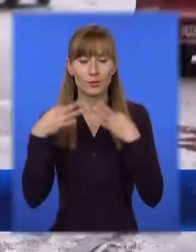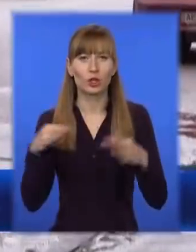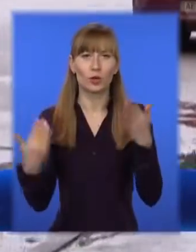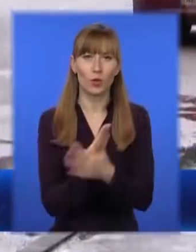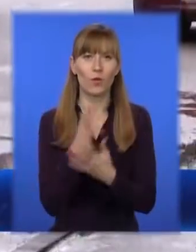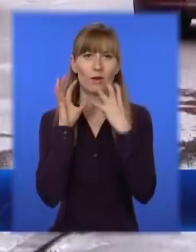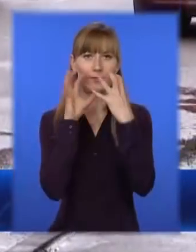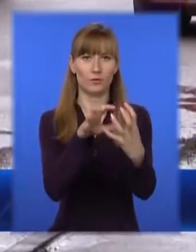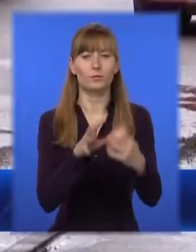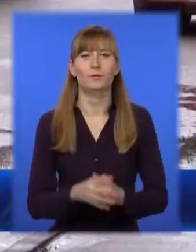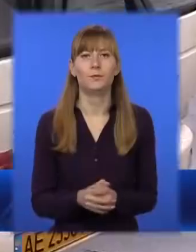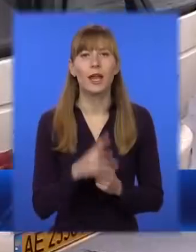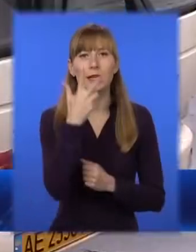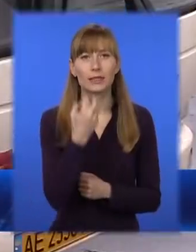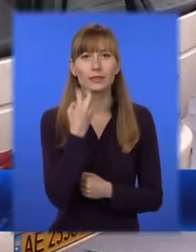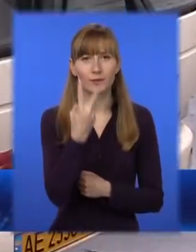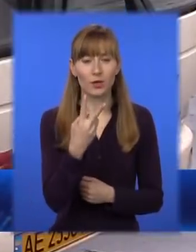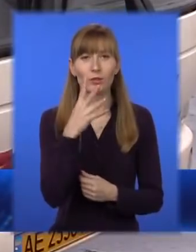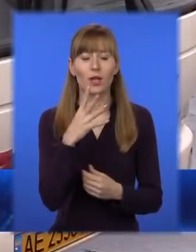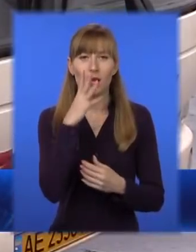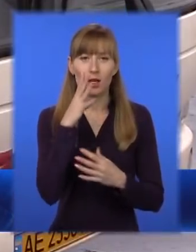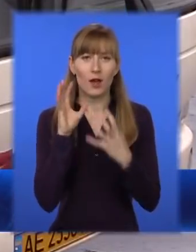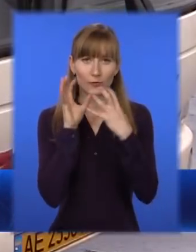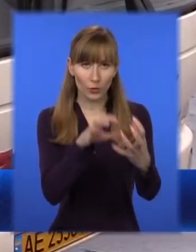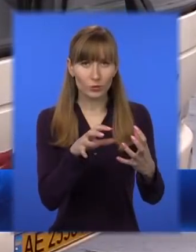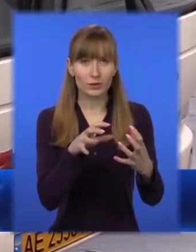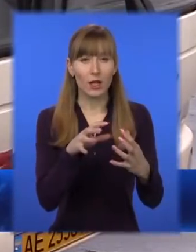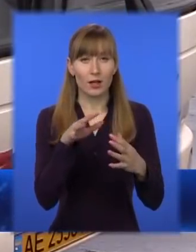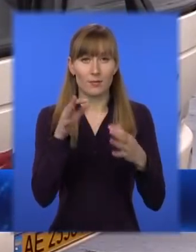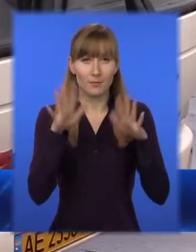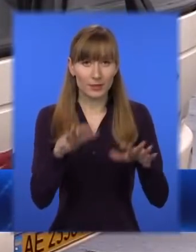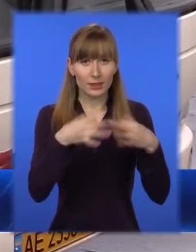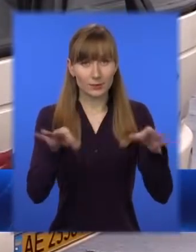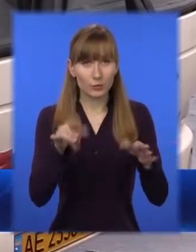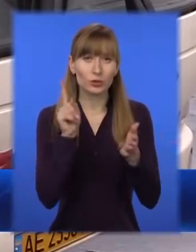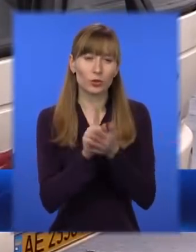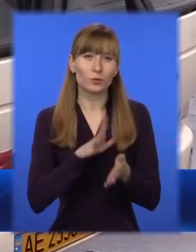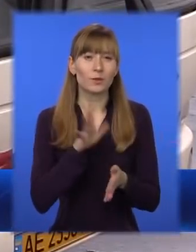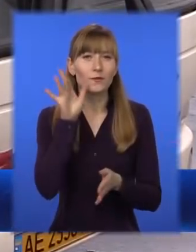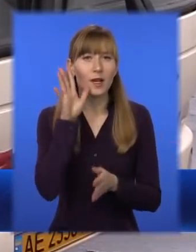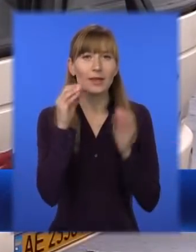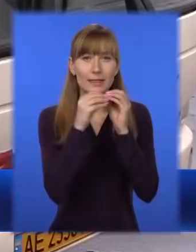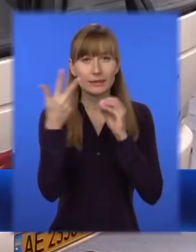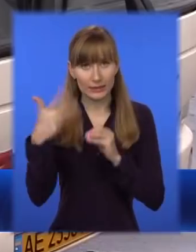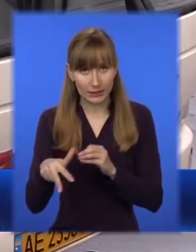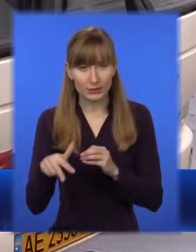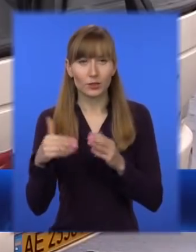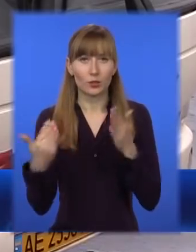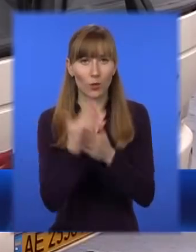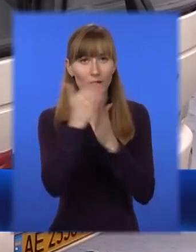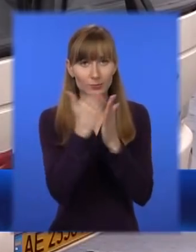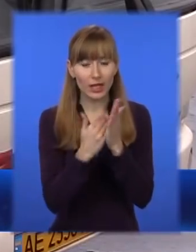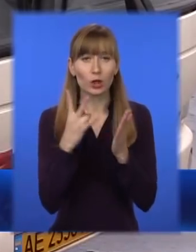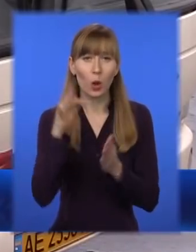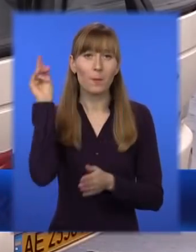курсують у нові сучасні автобуси. 302-й маршрут мав прибути до площі Визволення о 10:30 за новим розкладом,